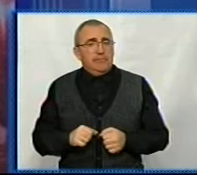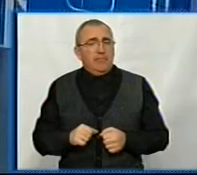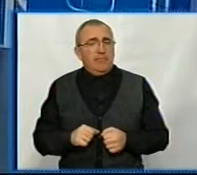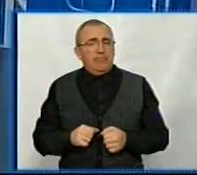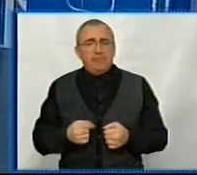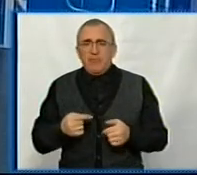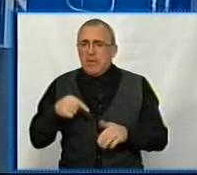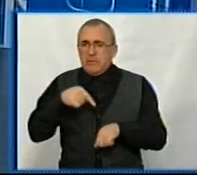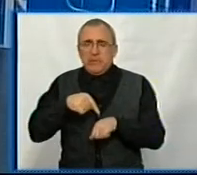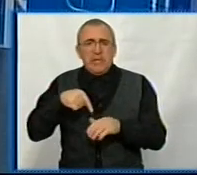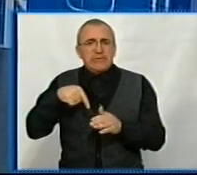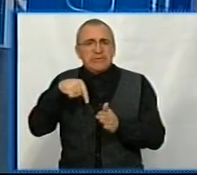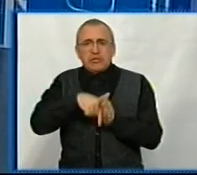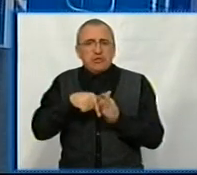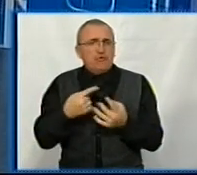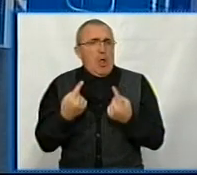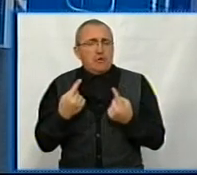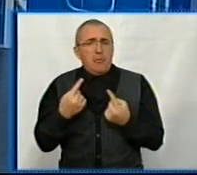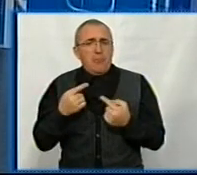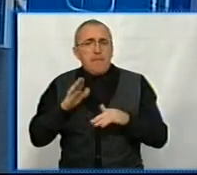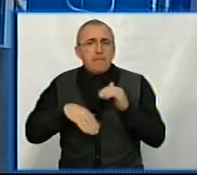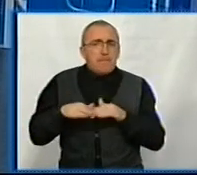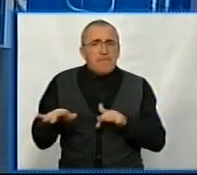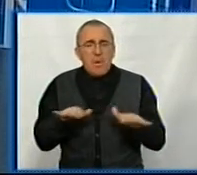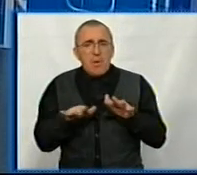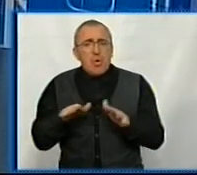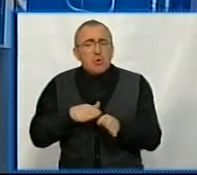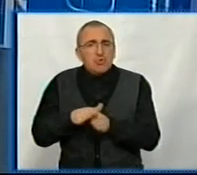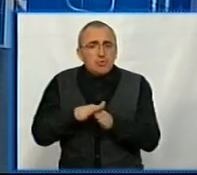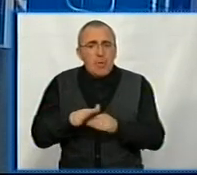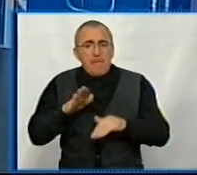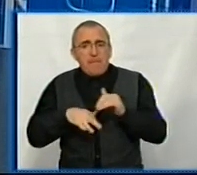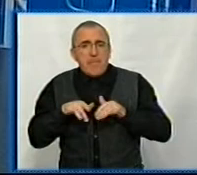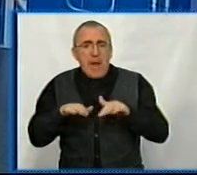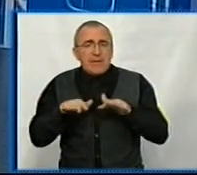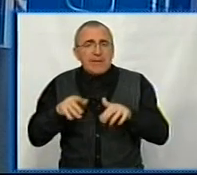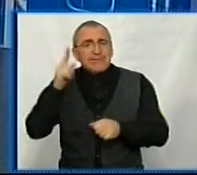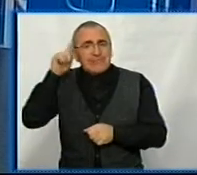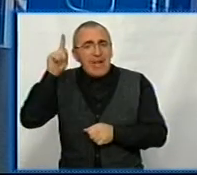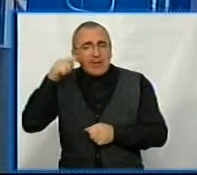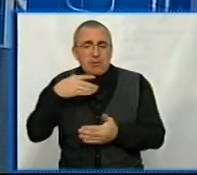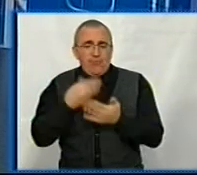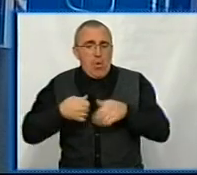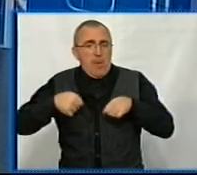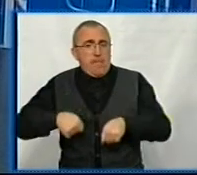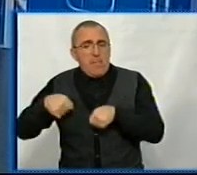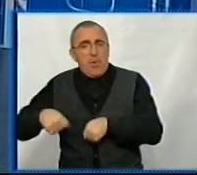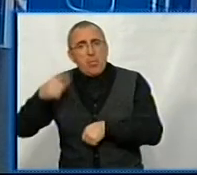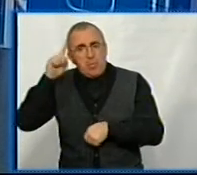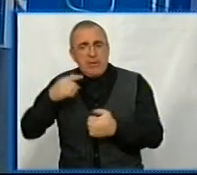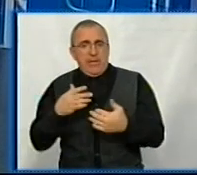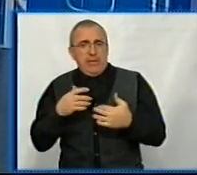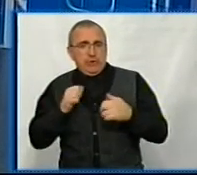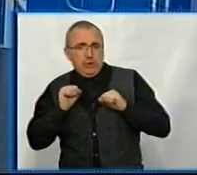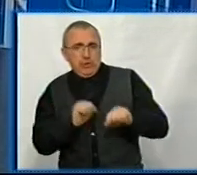значима з точки зору практики, саме застосування на практиці знання своїх прав і вміння захищати